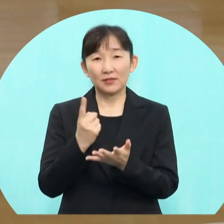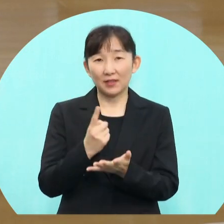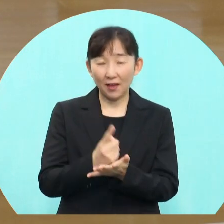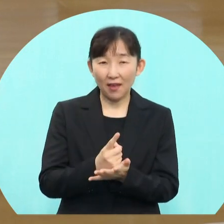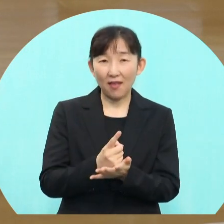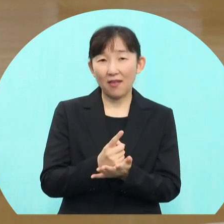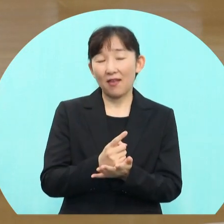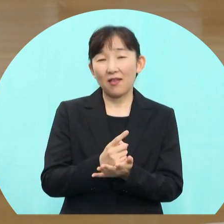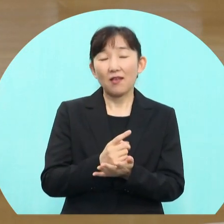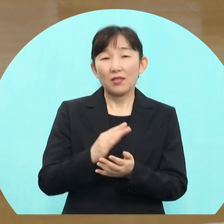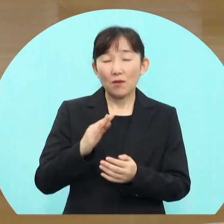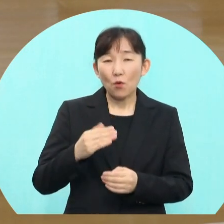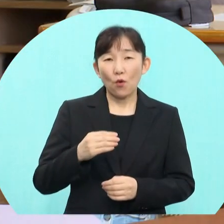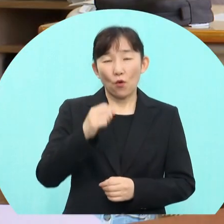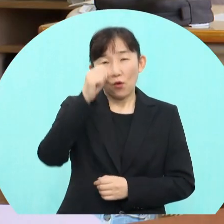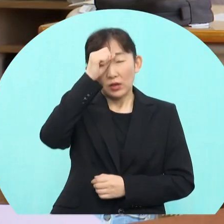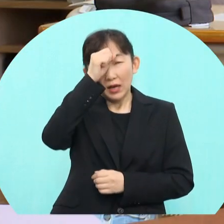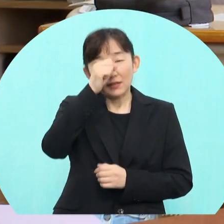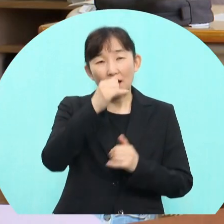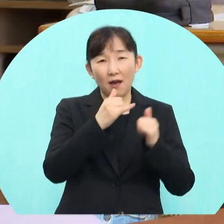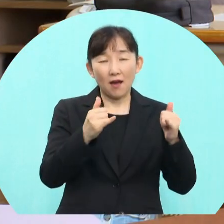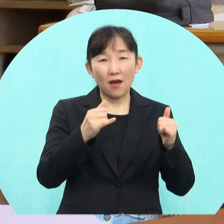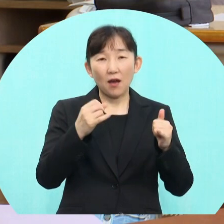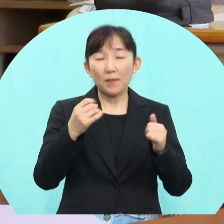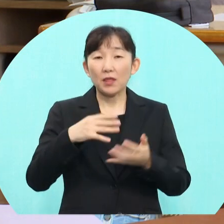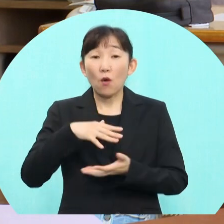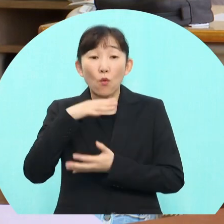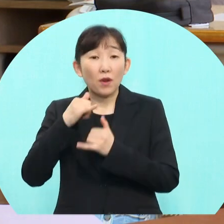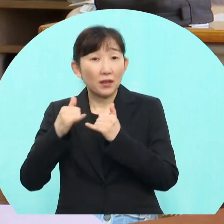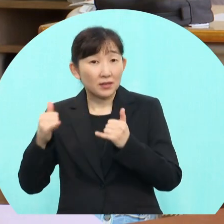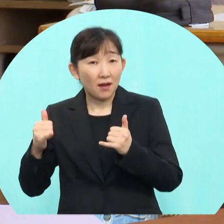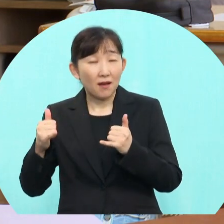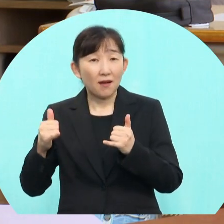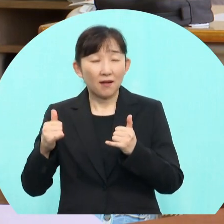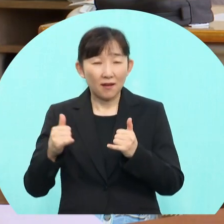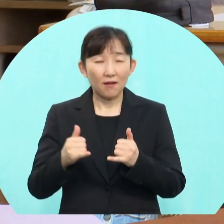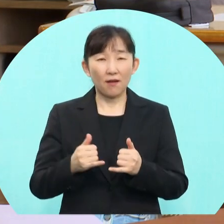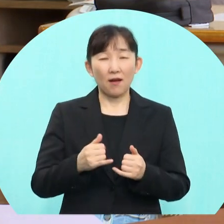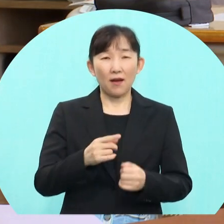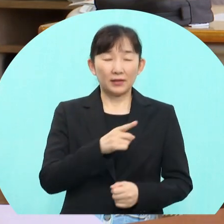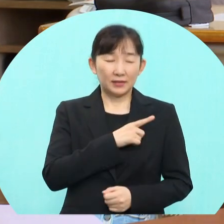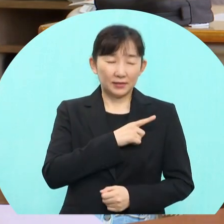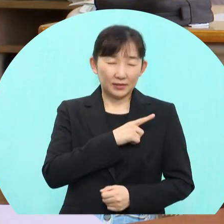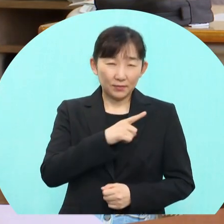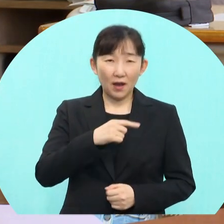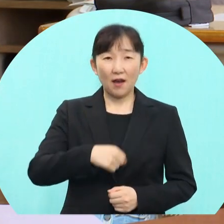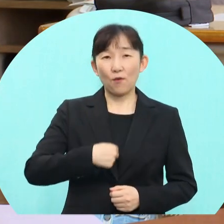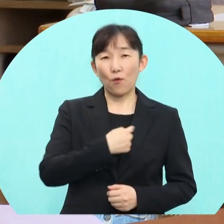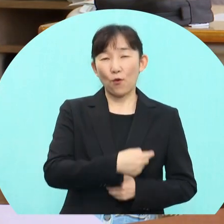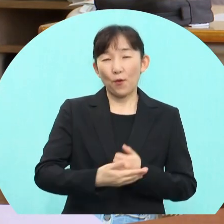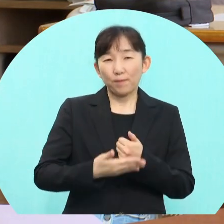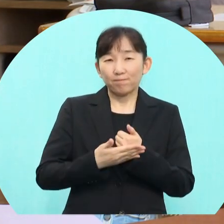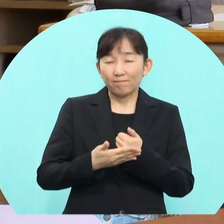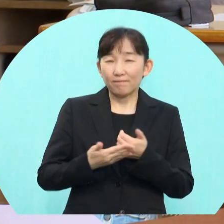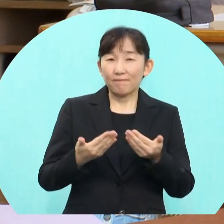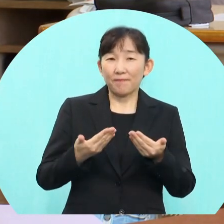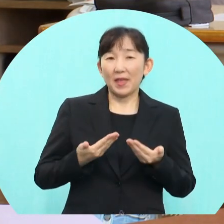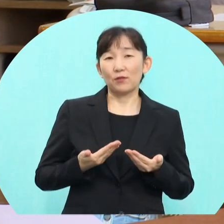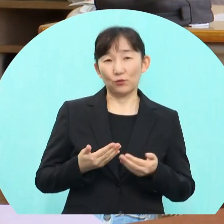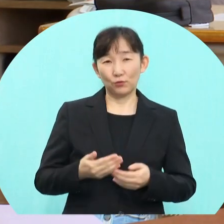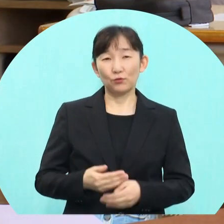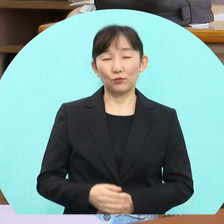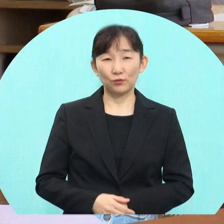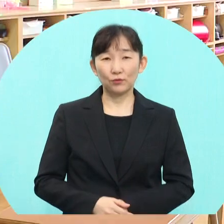でも認知症の人、そして認知症でなくてもお年寄りの人にも、それが一番私は心の救いになるわけです。